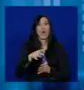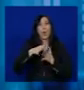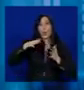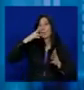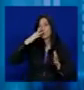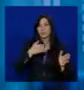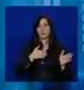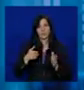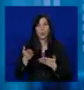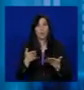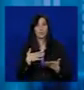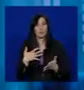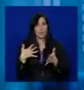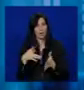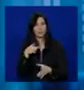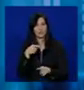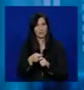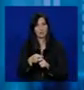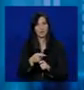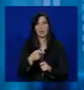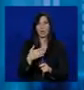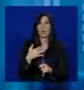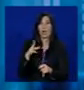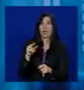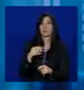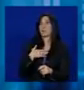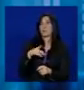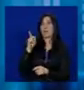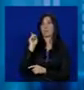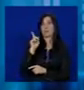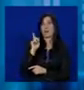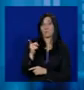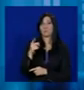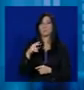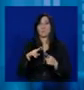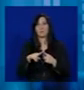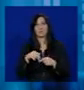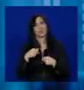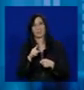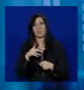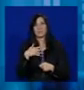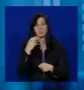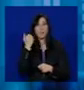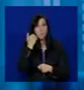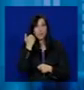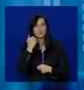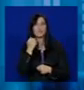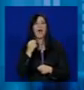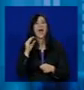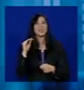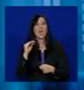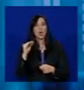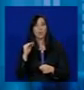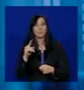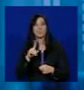това да го направите, и вие казвате, ние не размахваме пръст с Пеевски. Съжалявам, не искам да използвам жаргон. Вие не размахвате пръст, вие